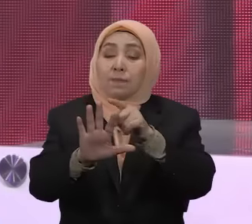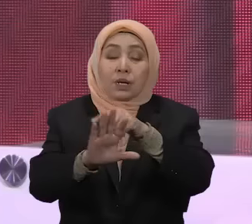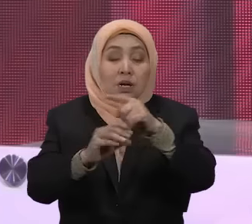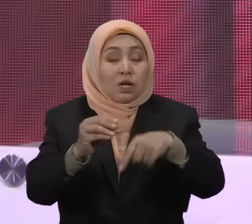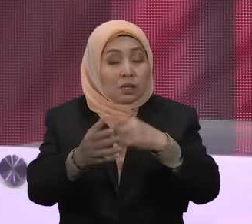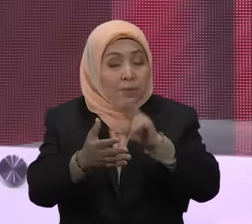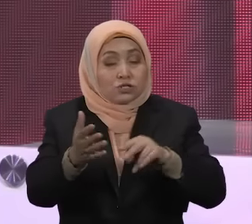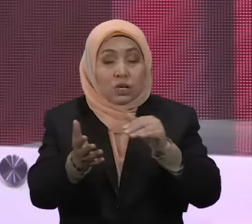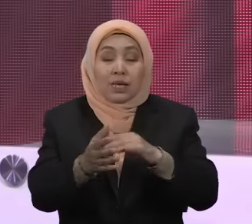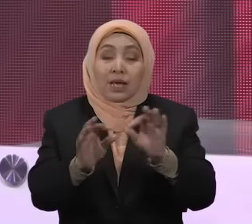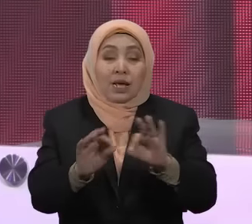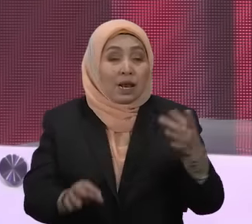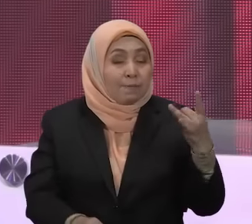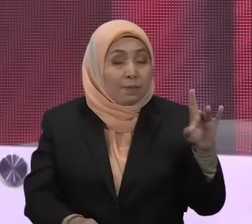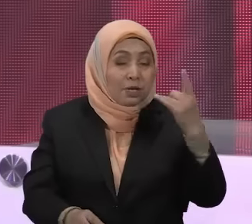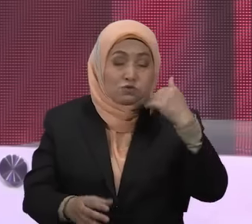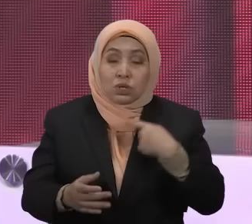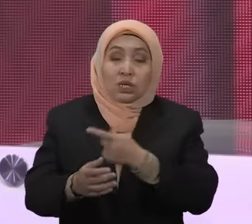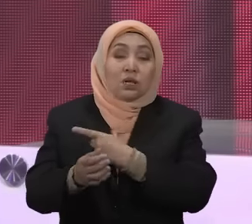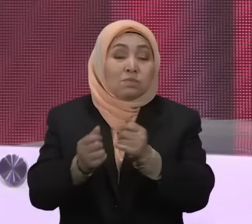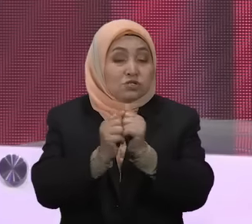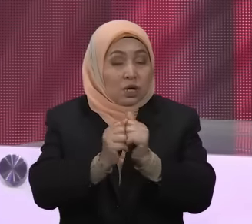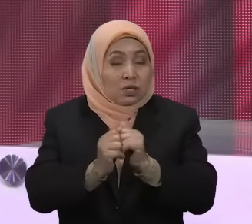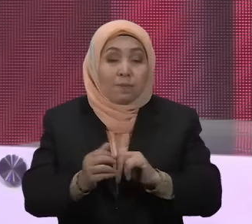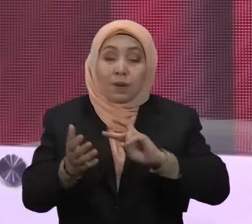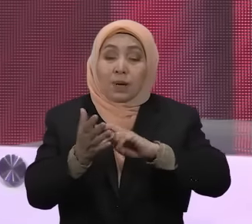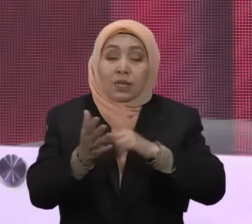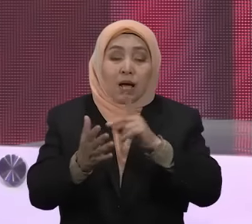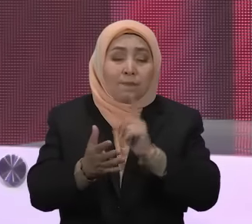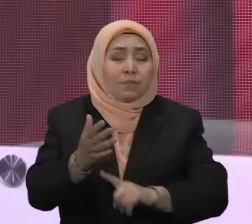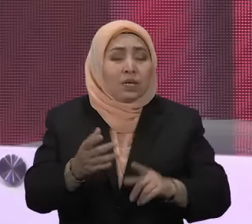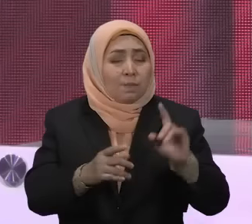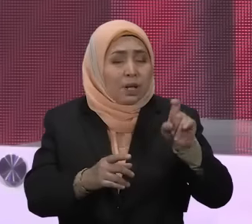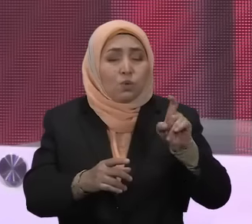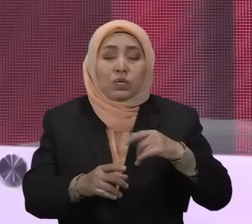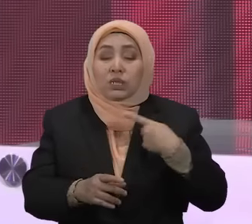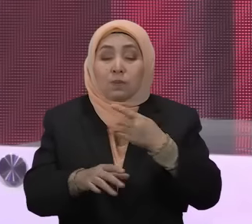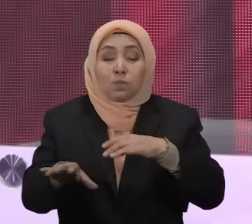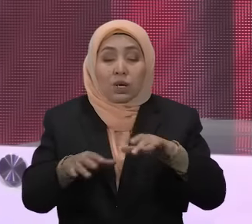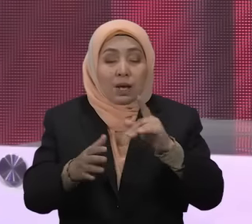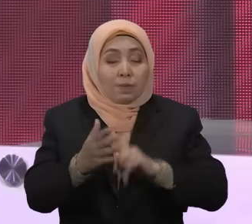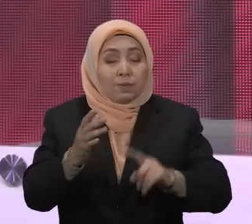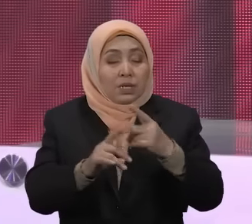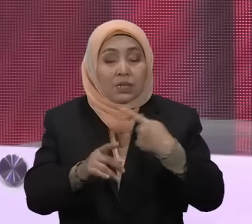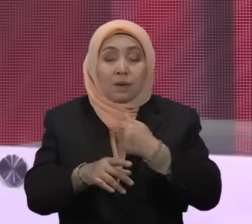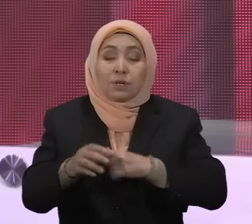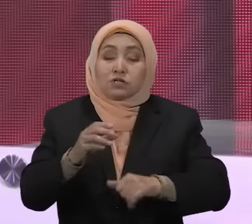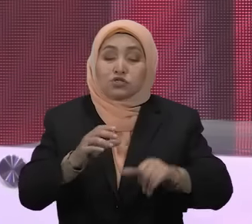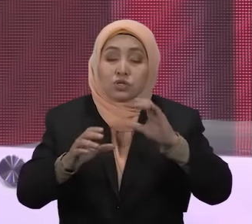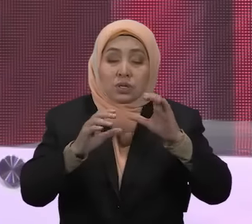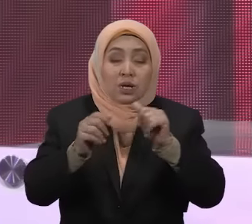Kita baca sekali lagi ayat 18 untuk kita sama-sama memaknai apakah yang perlu kita laksanakan apabila kita berinteraksi